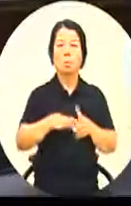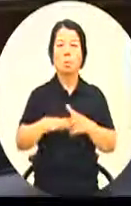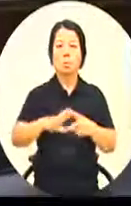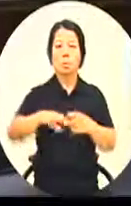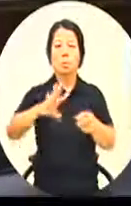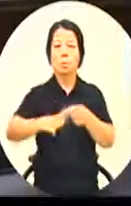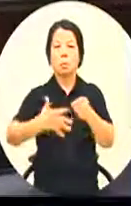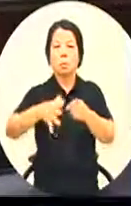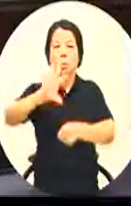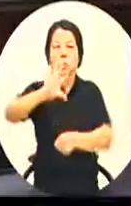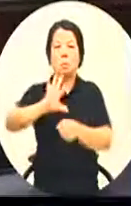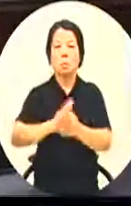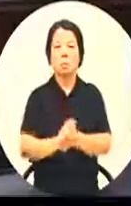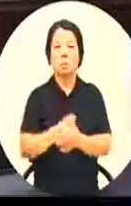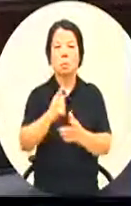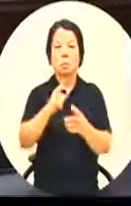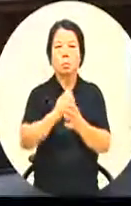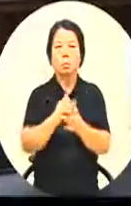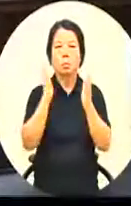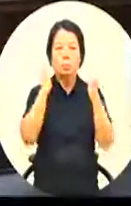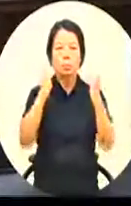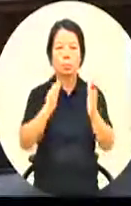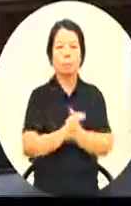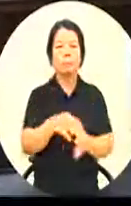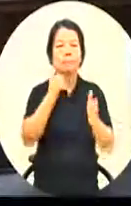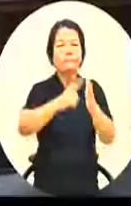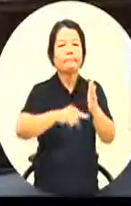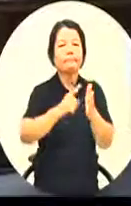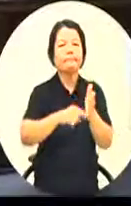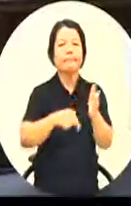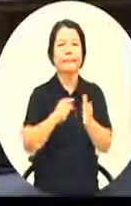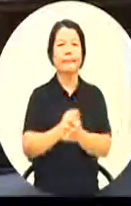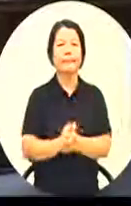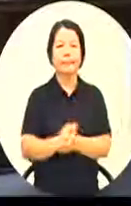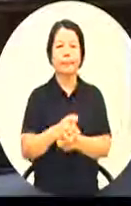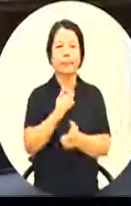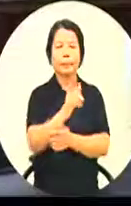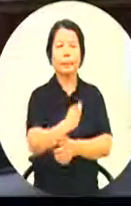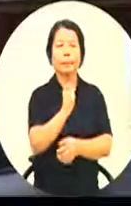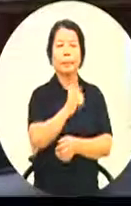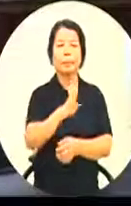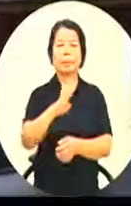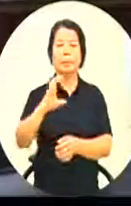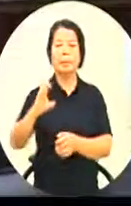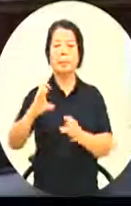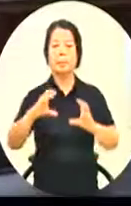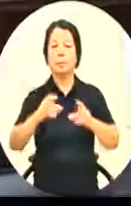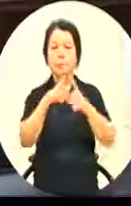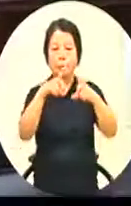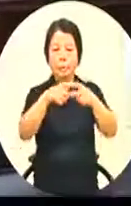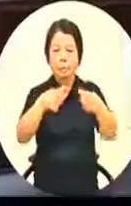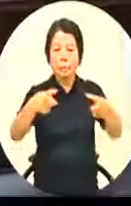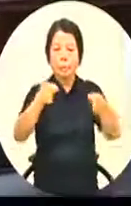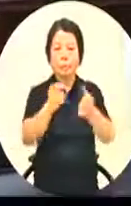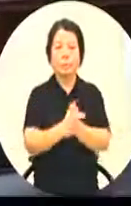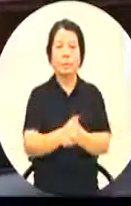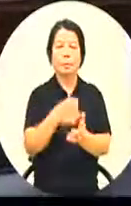中那种正规的课程，那只是可能是简单的，从 ABCD 字母开始学，然后简单的字